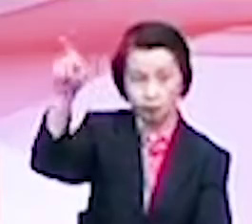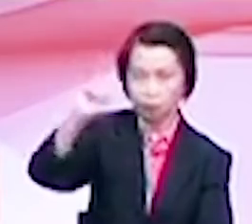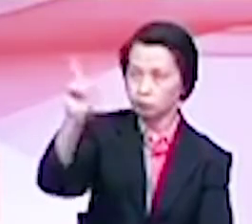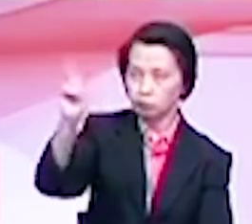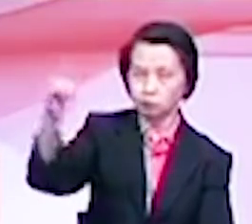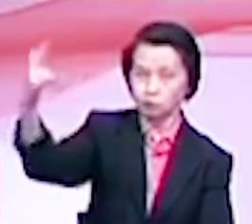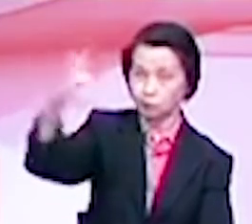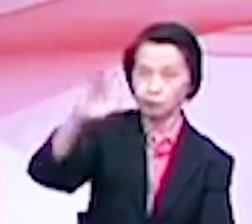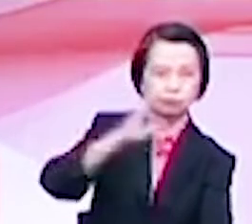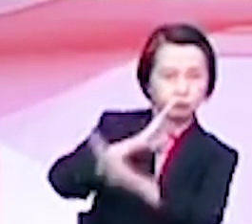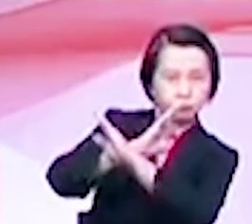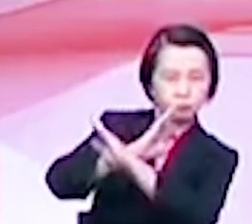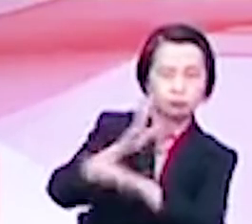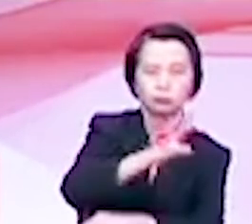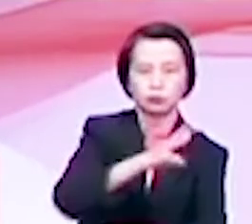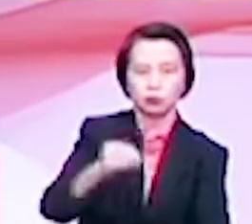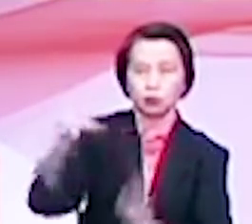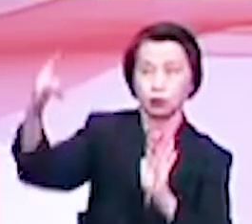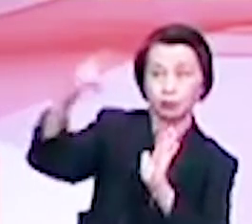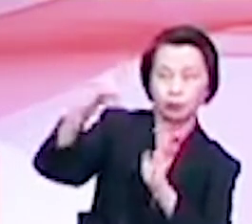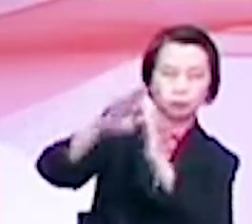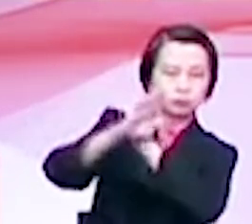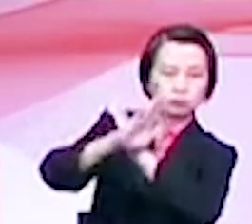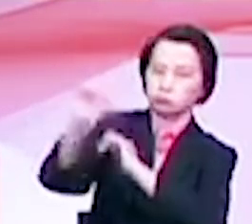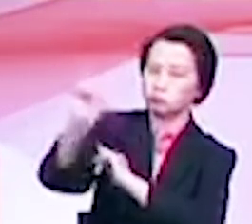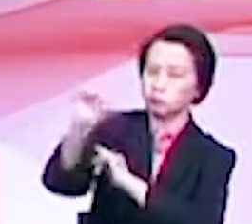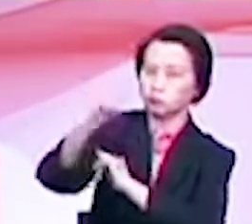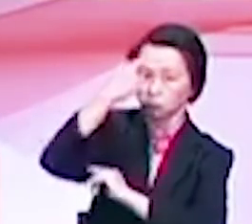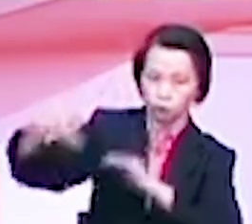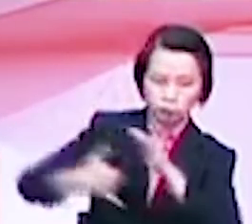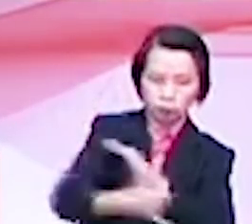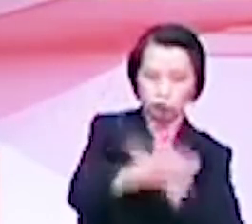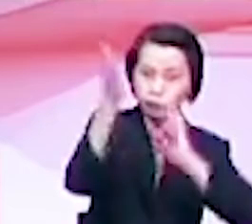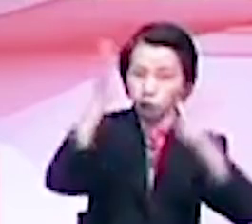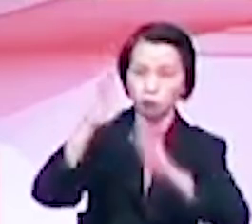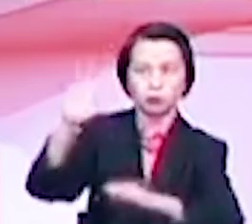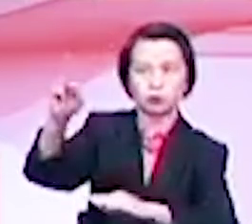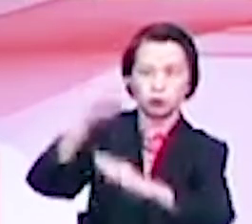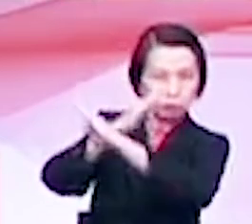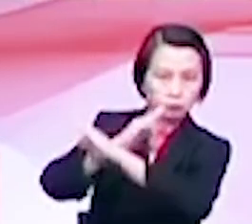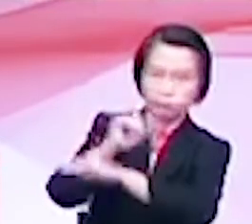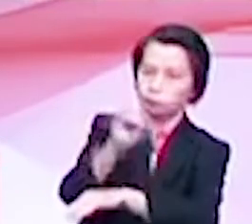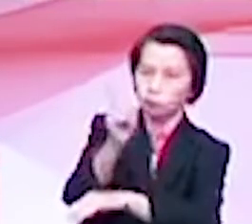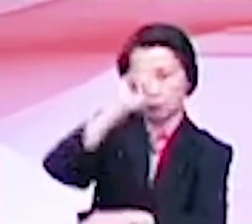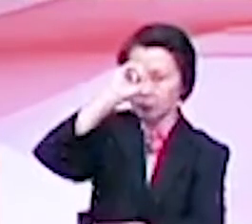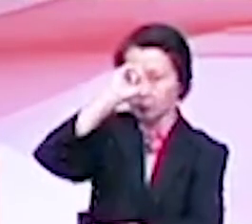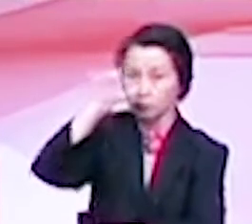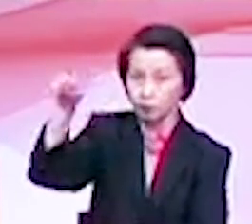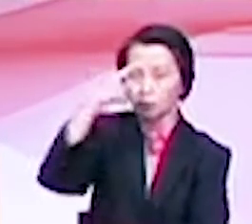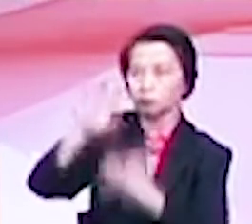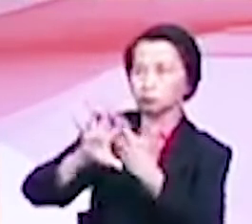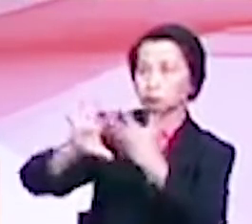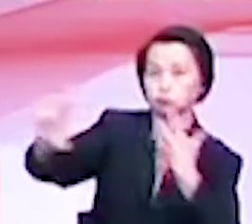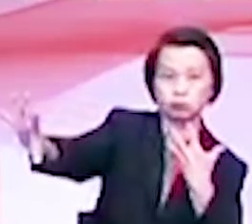serta penerbangan dari India untuk masuk ke negara kita bagi